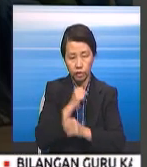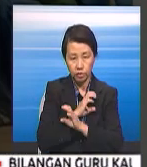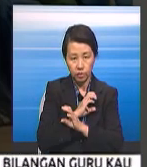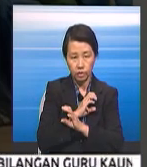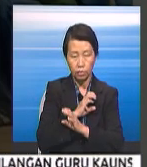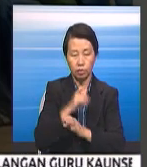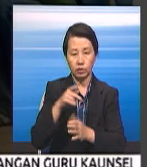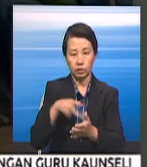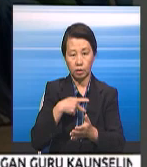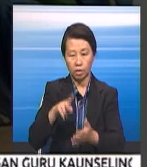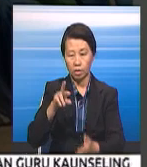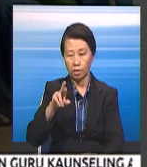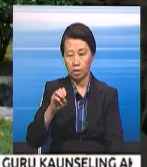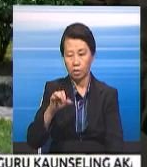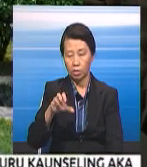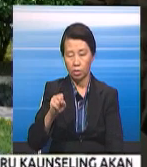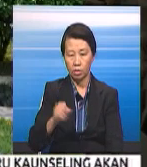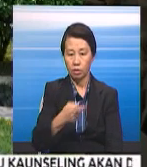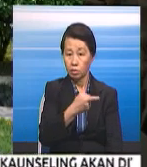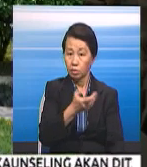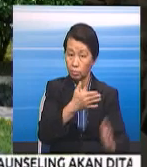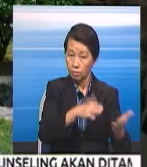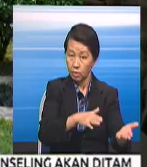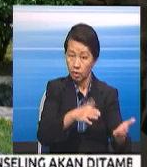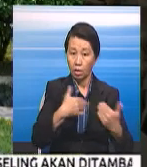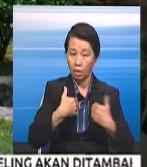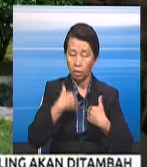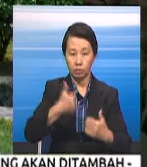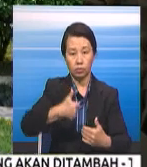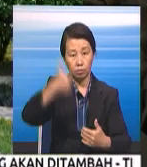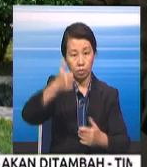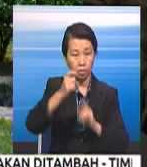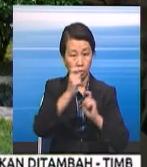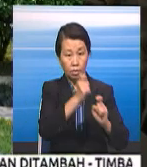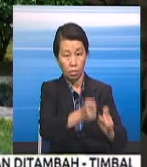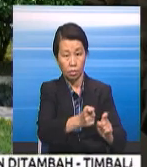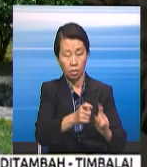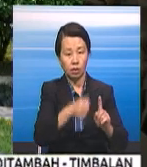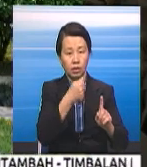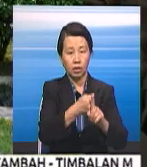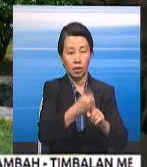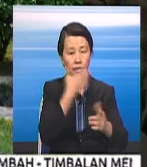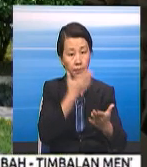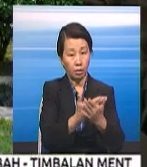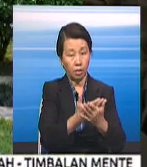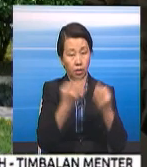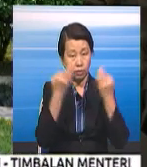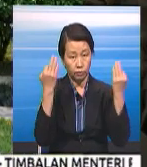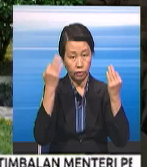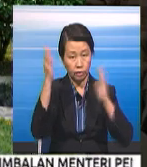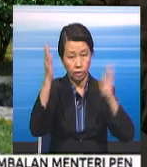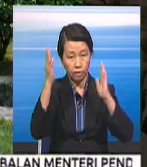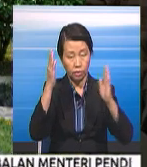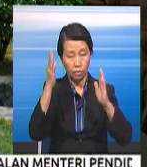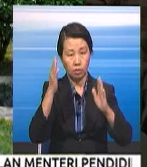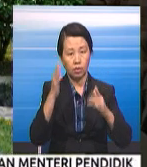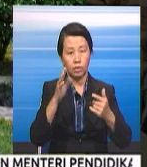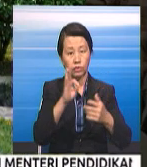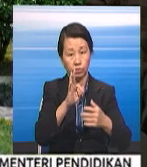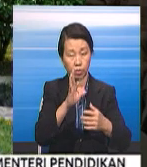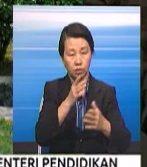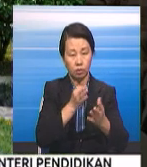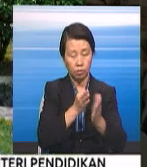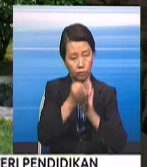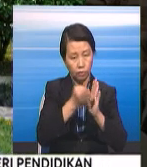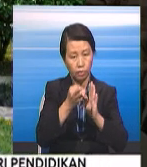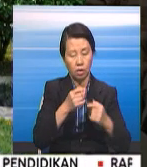Ariana Rose. Allahyarham juga pernah memenangi anugerah pengarah terbaik di Festival Filem Malaysia ke-9 menerusi filem